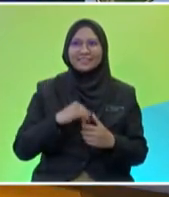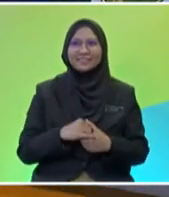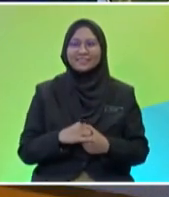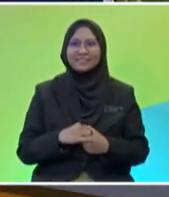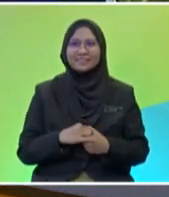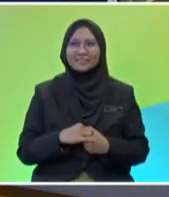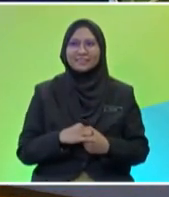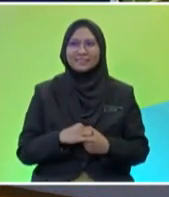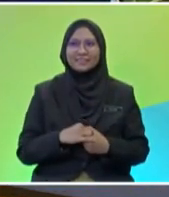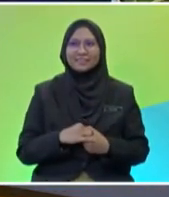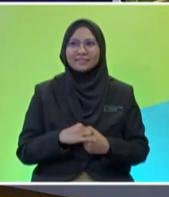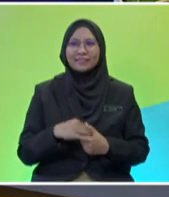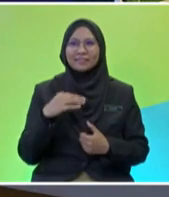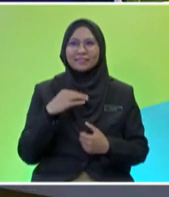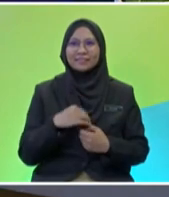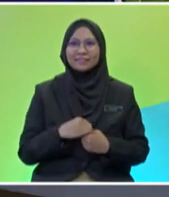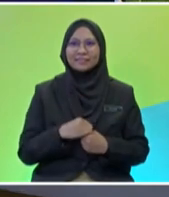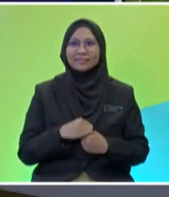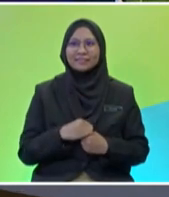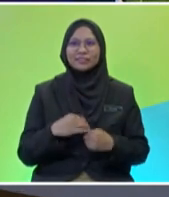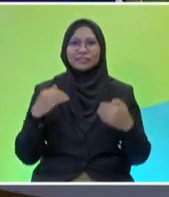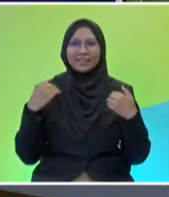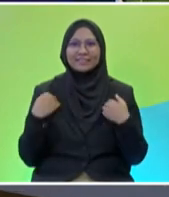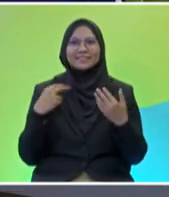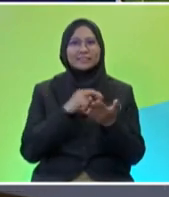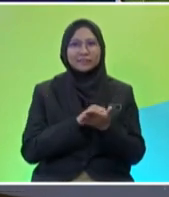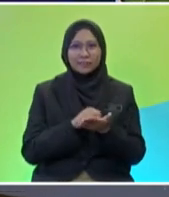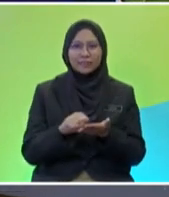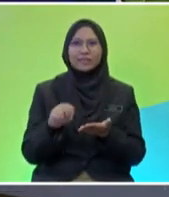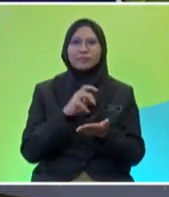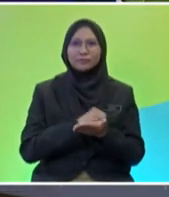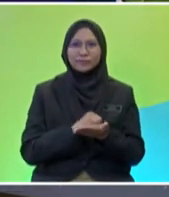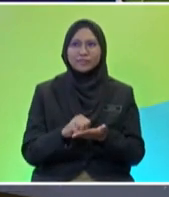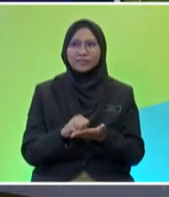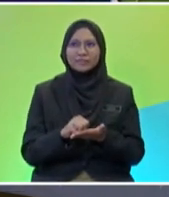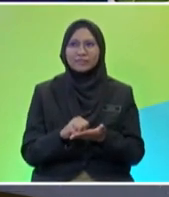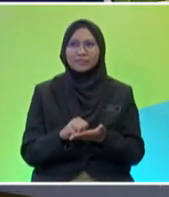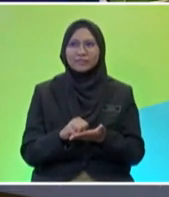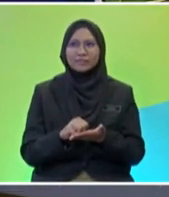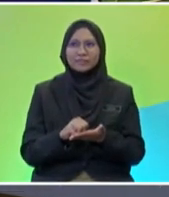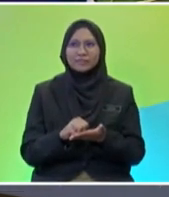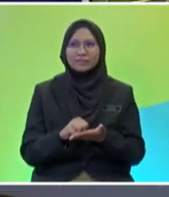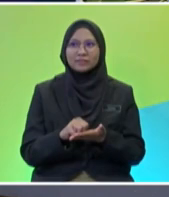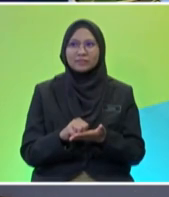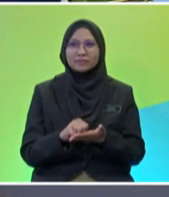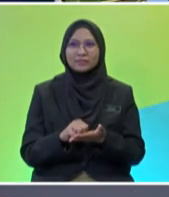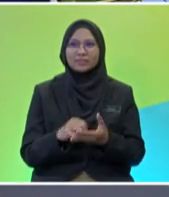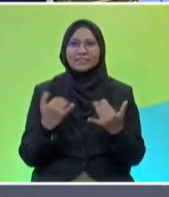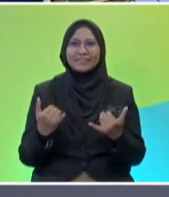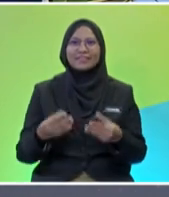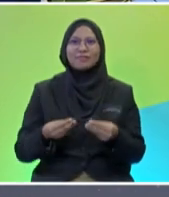mata pelajaran pendidikan moral pastinya ada nilai-nilai dan untuk tujuan itu kita saya akan pas kepada